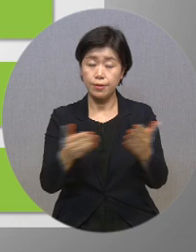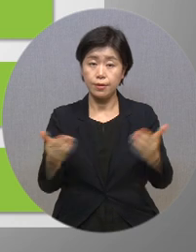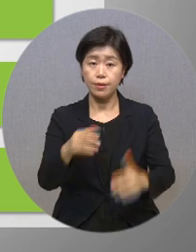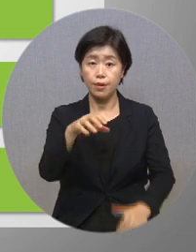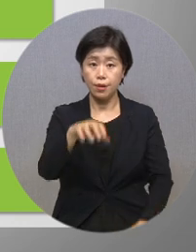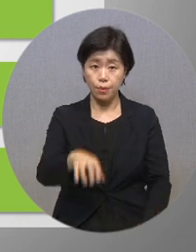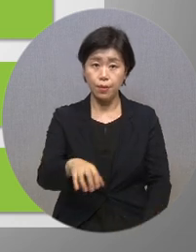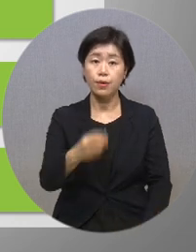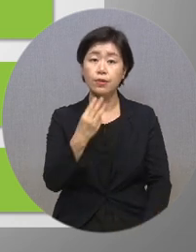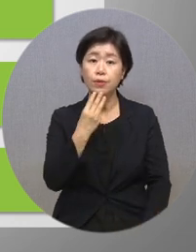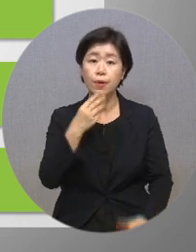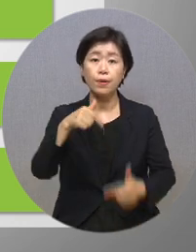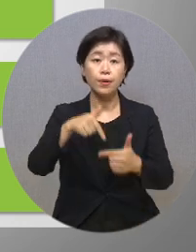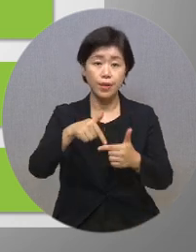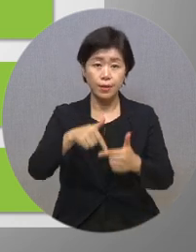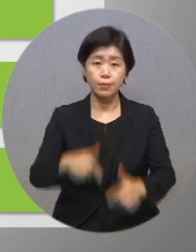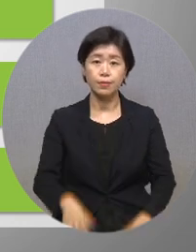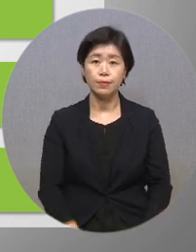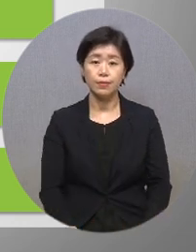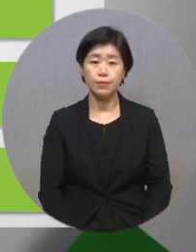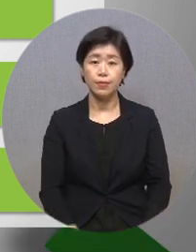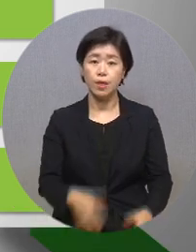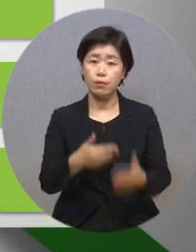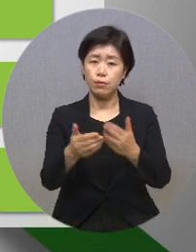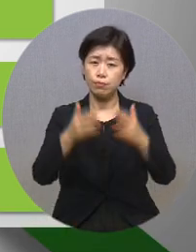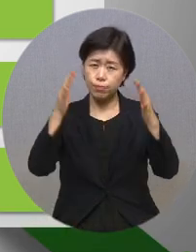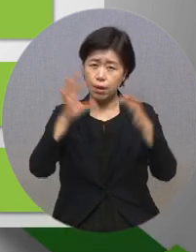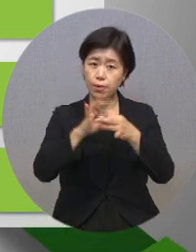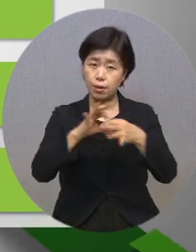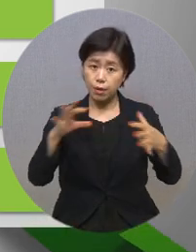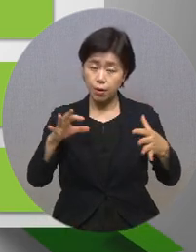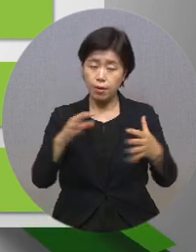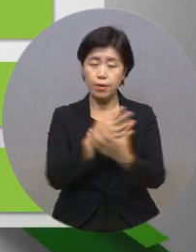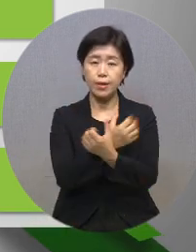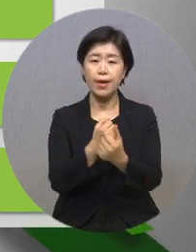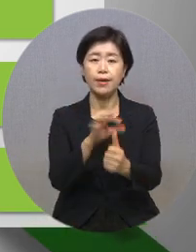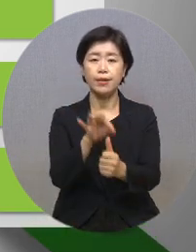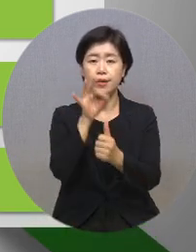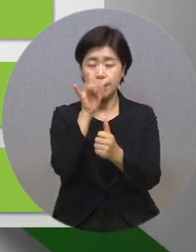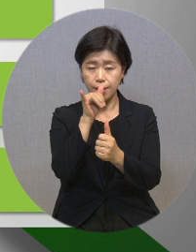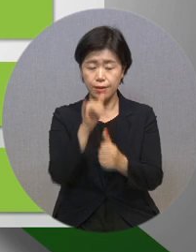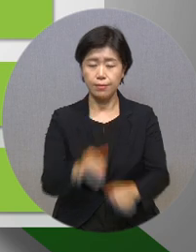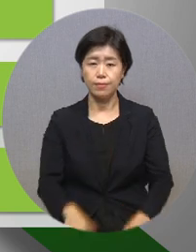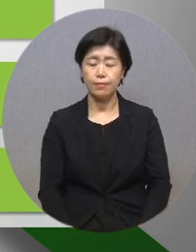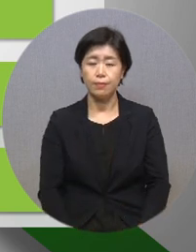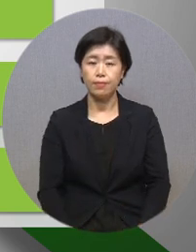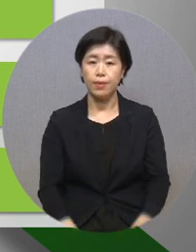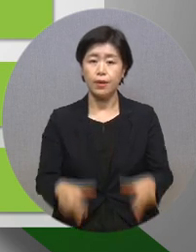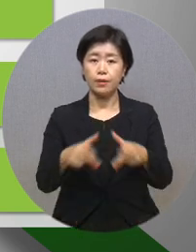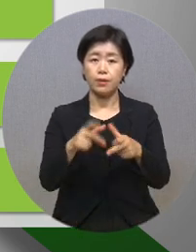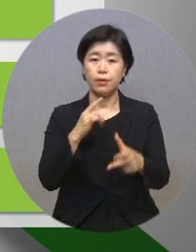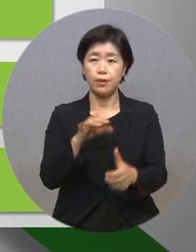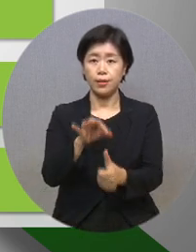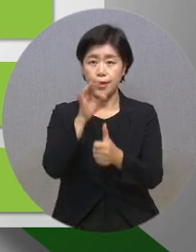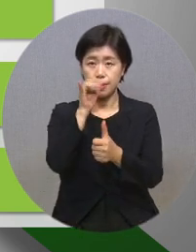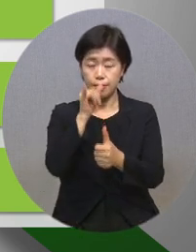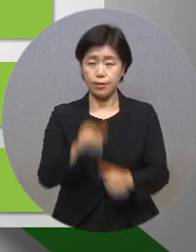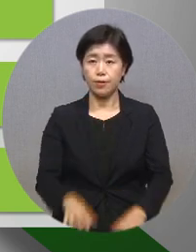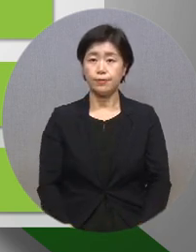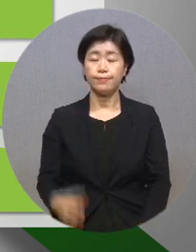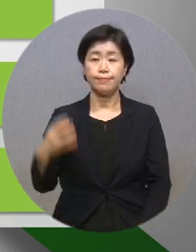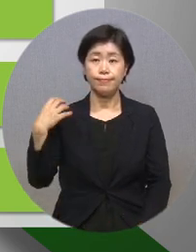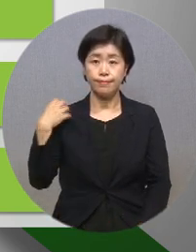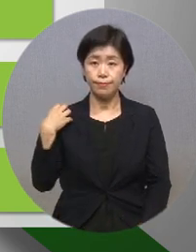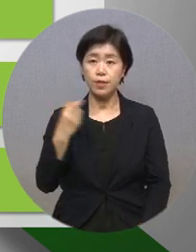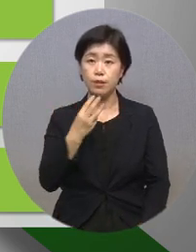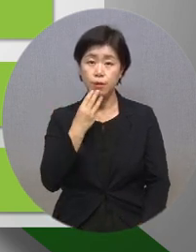서울시 강남구입니다. 경력과 학력은 무관하며 계약직을 모집합니다. 장애인만 채용하며